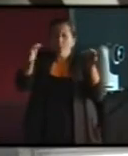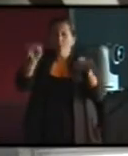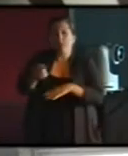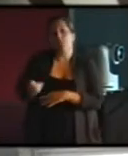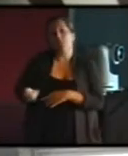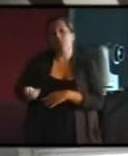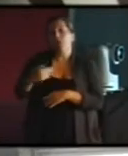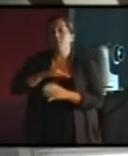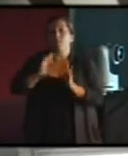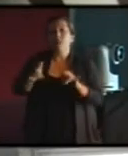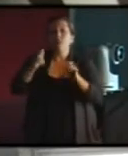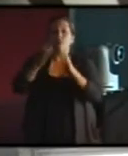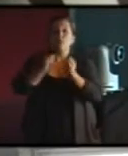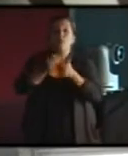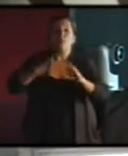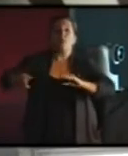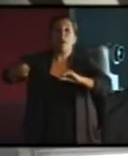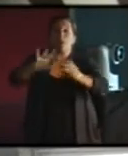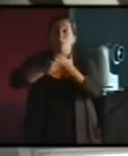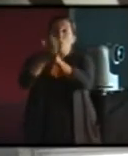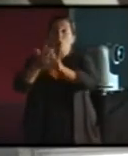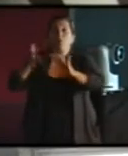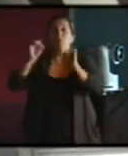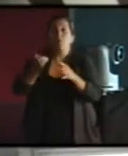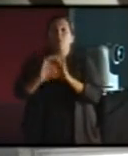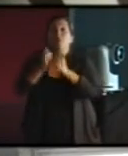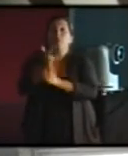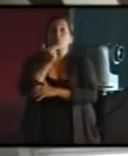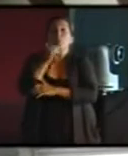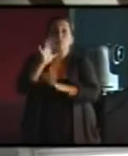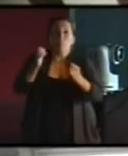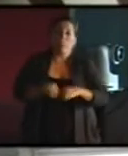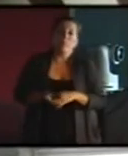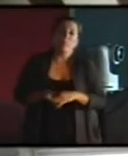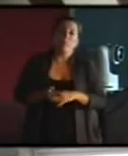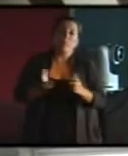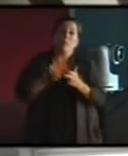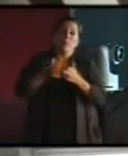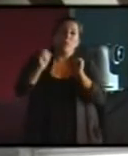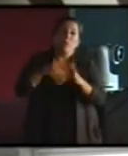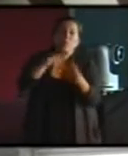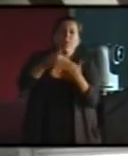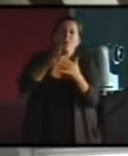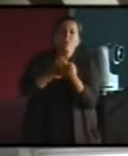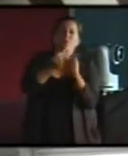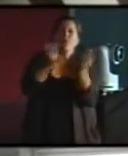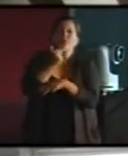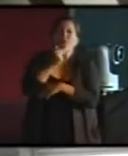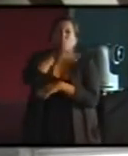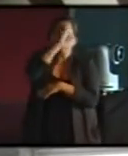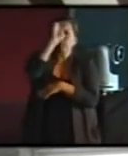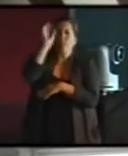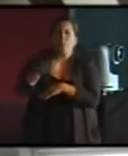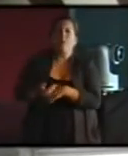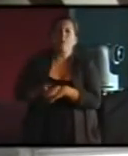non seulement sur le potentiel spatial, mais aussi sur les usages. Et peut-être aller vers des usages hybrides, multiples, et ne plus